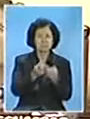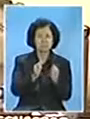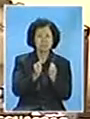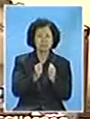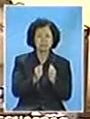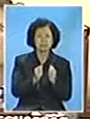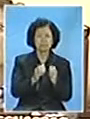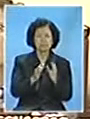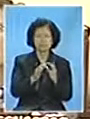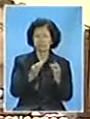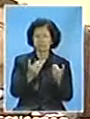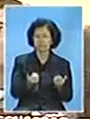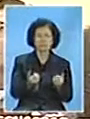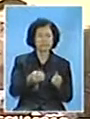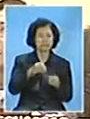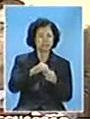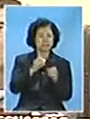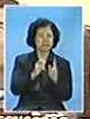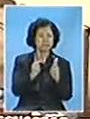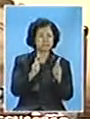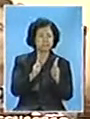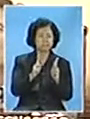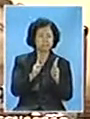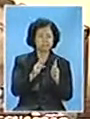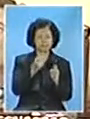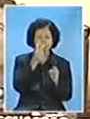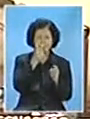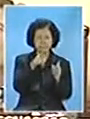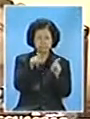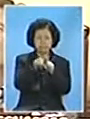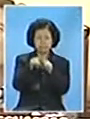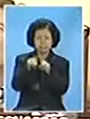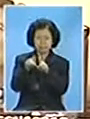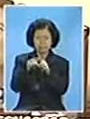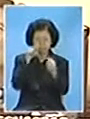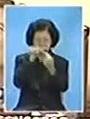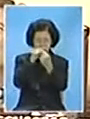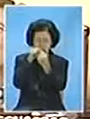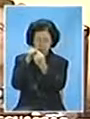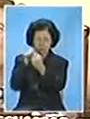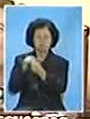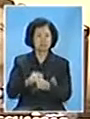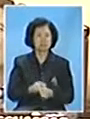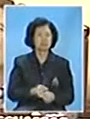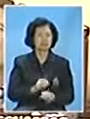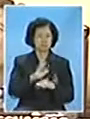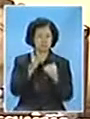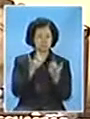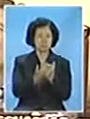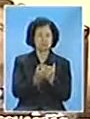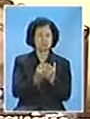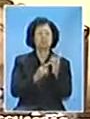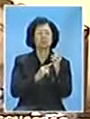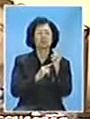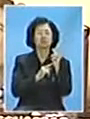ะกรรมการเกือบเห็นตรงกันหมดเลยนะครับว่าคือยกตัวอย่างนะอย่างแพทยสภาเนี่ยน